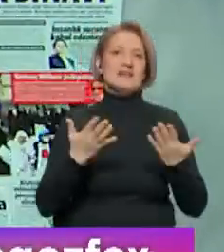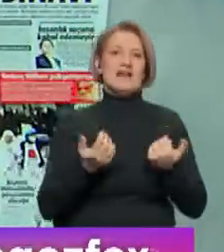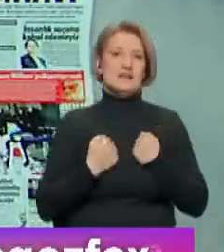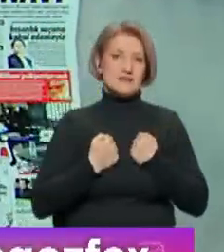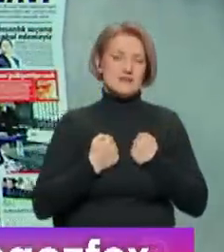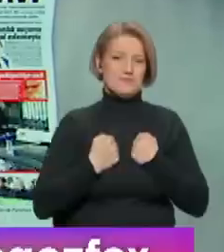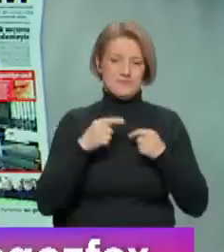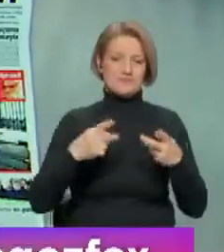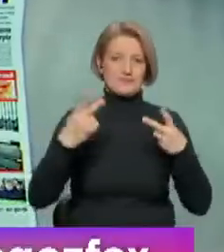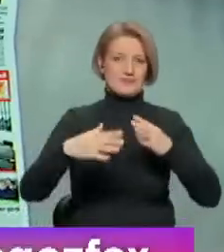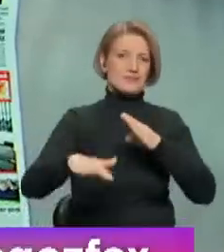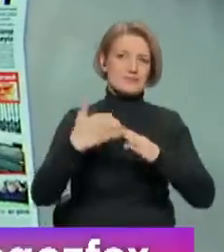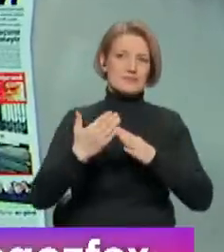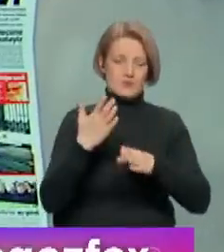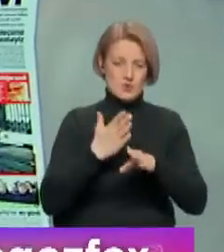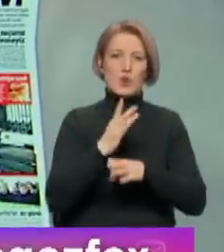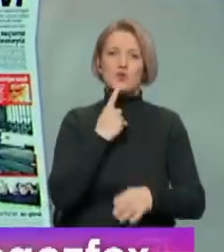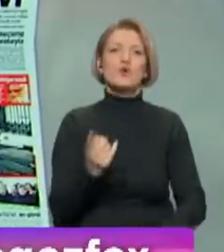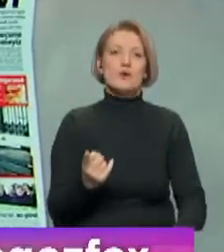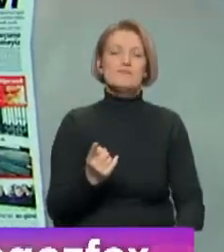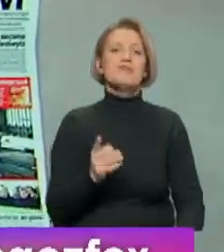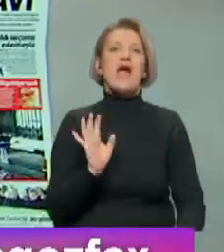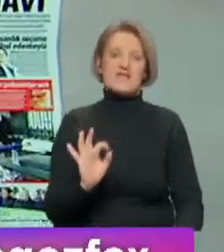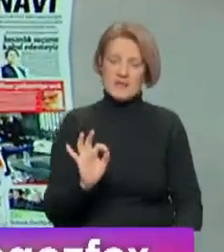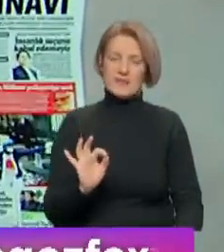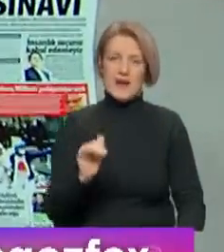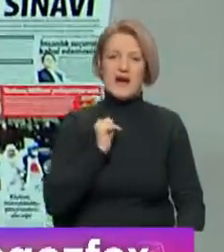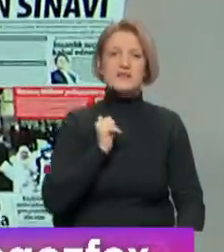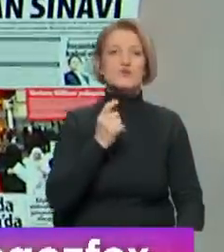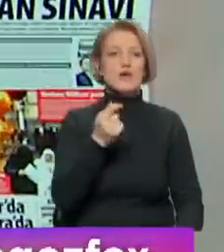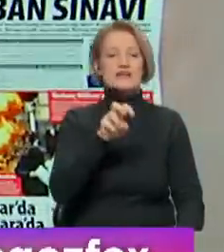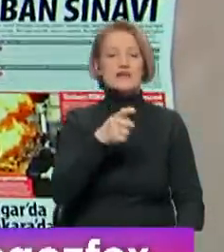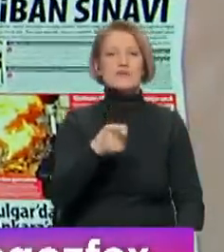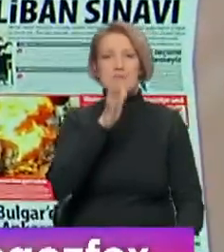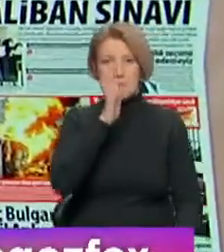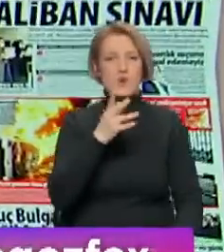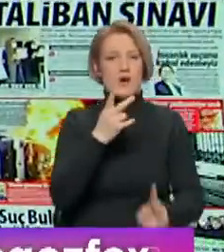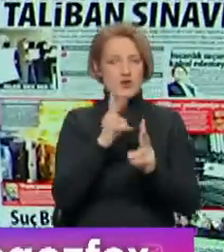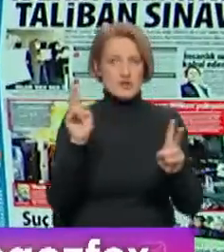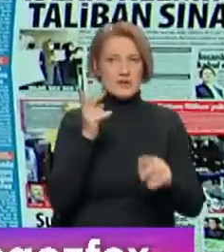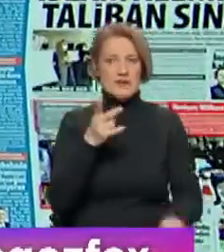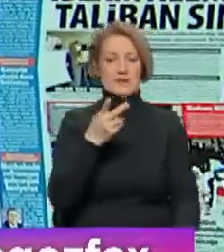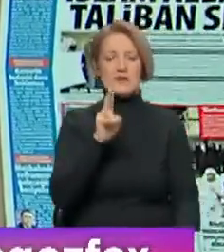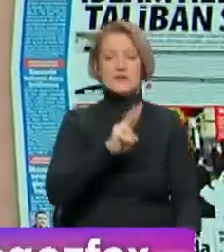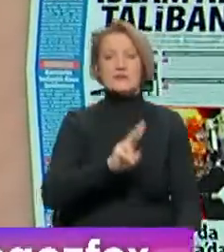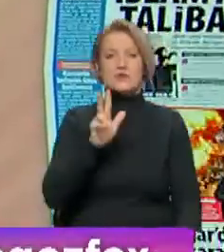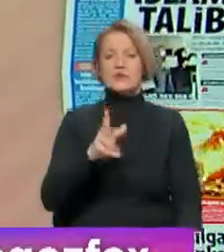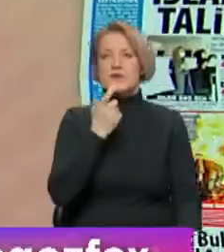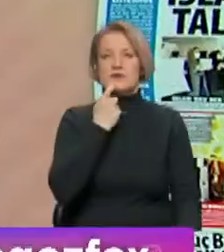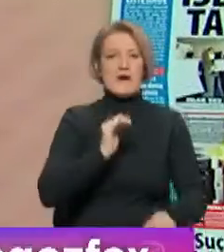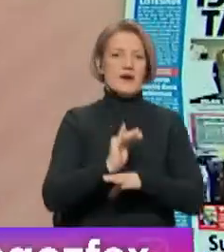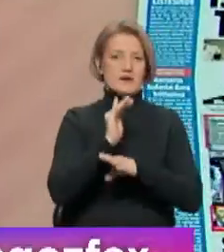bu mesaj geliyor Doğru söylüyor yani asgari ücret 8500-6 lira olarak 2023 yılında